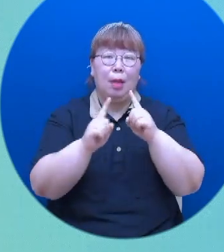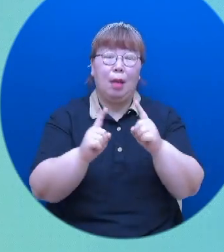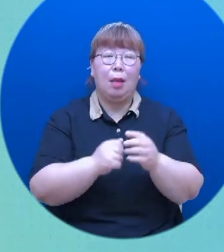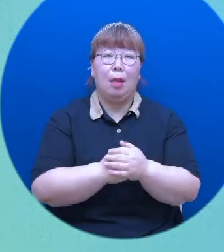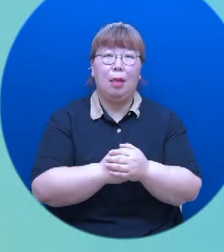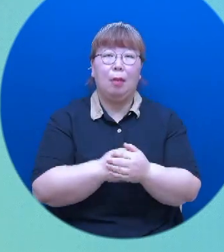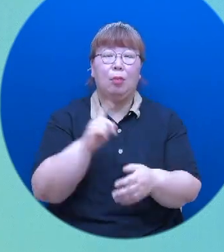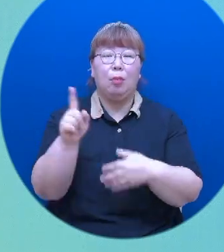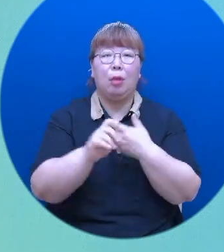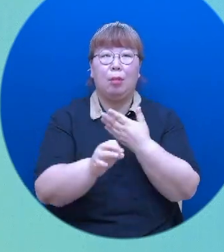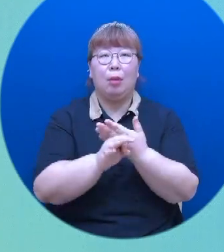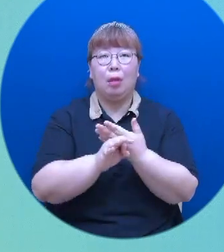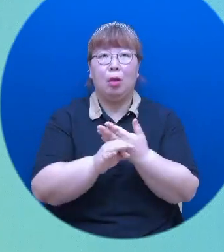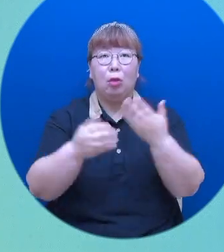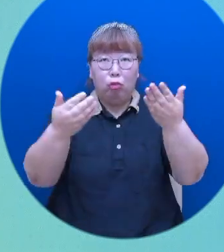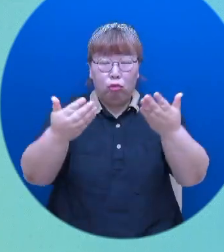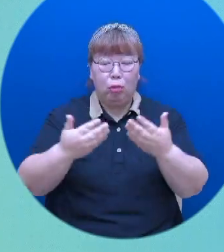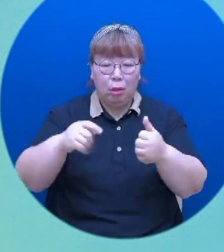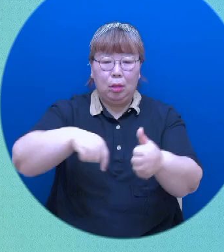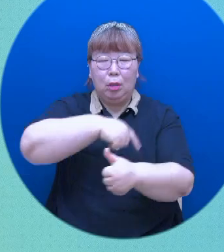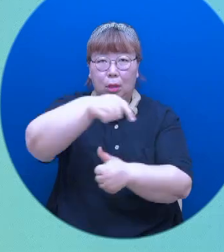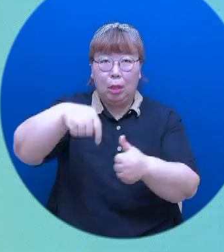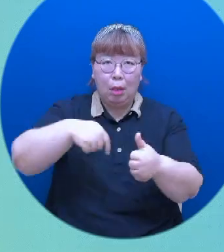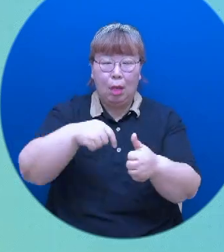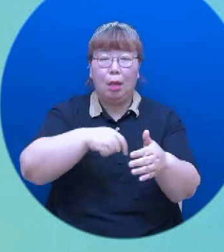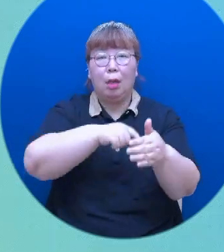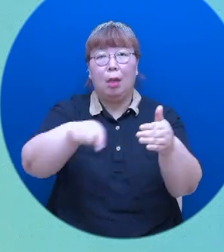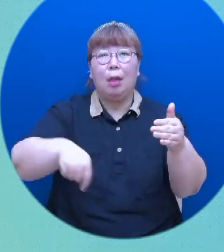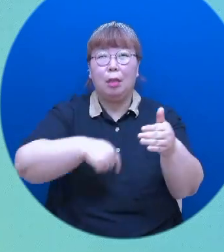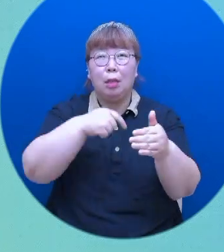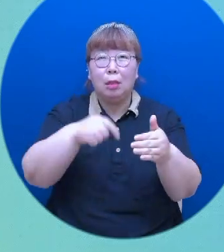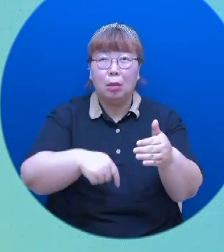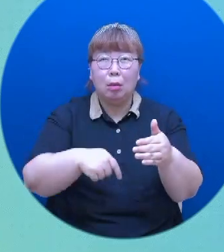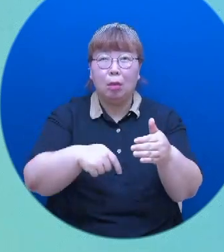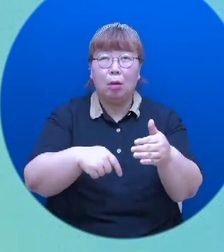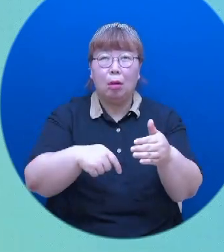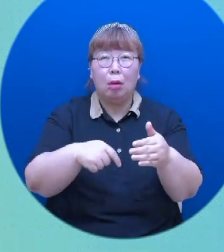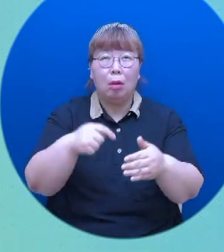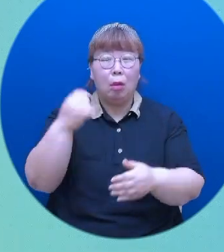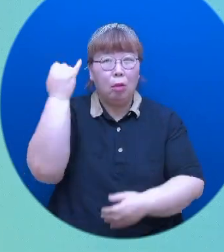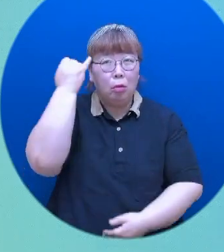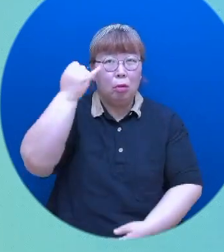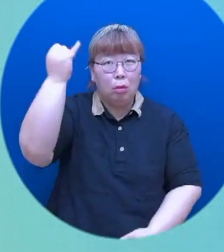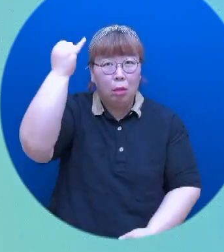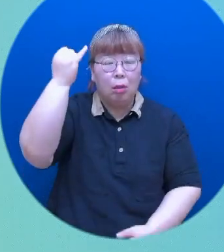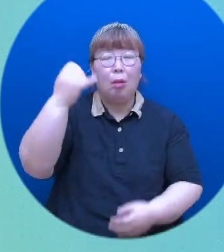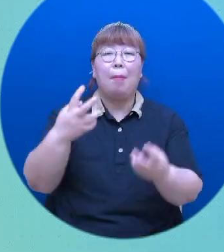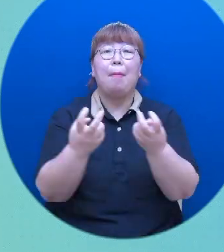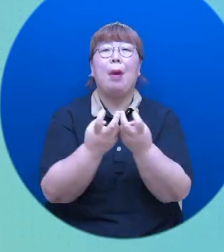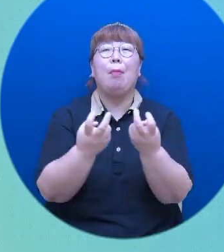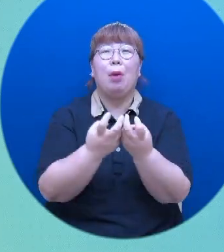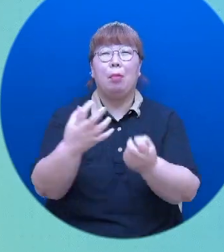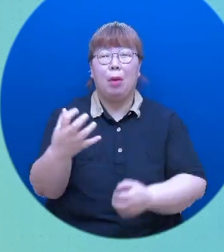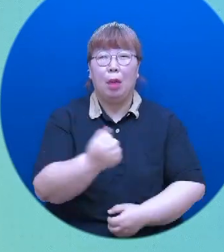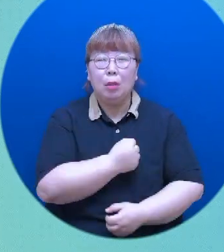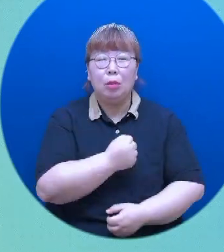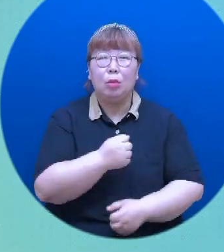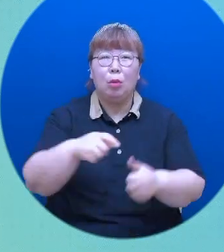주어져 있는 여건 속에 창의적 방법으로 그